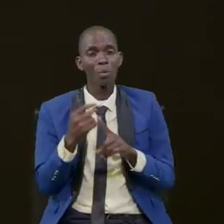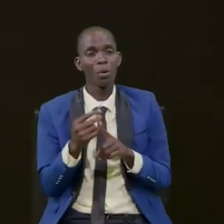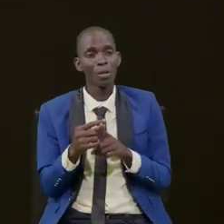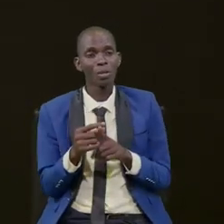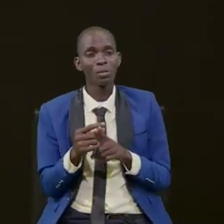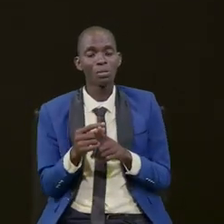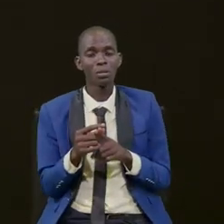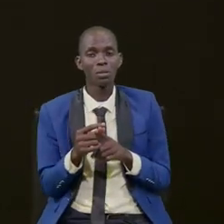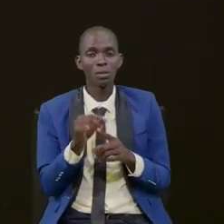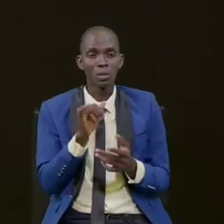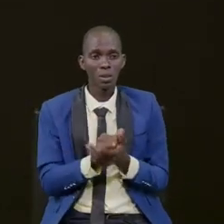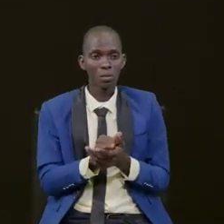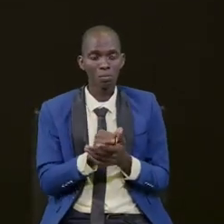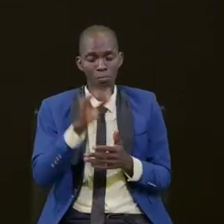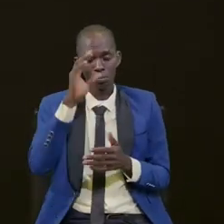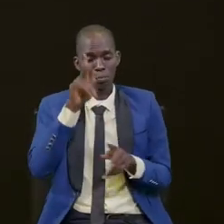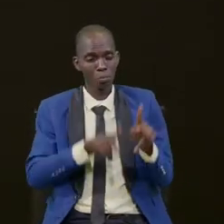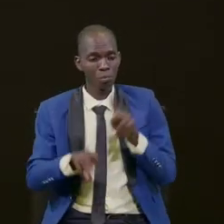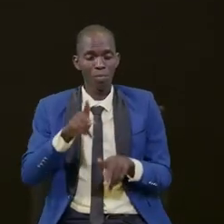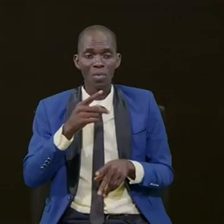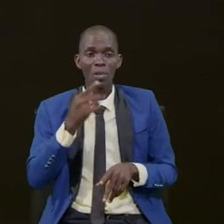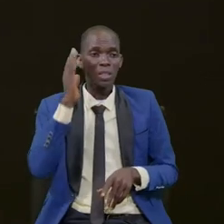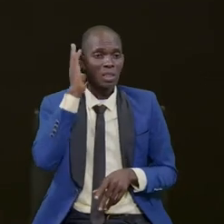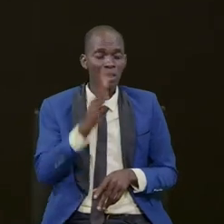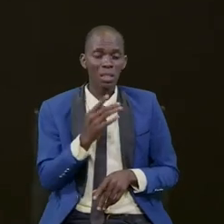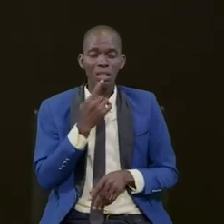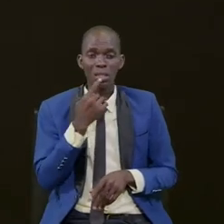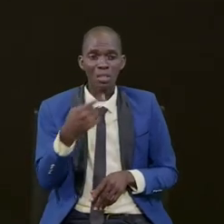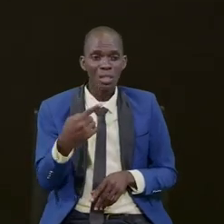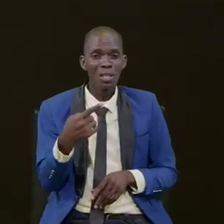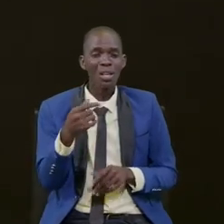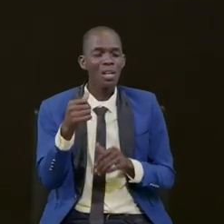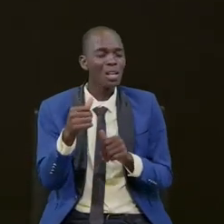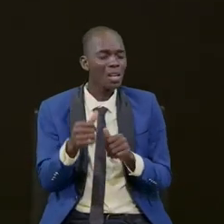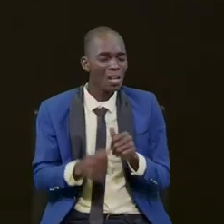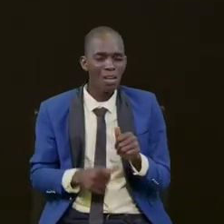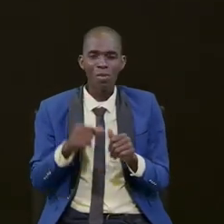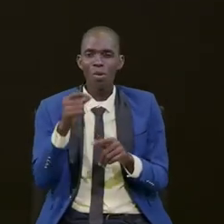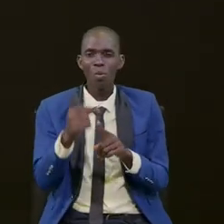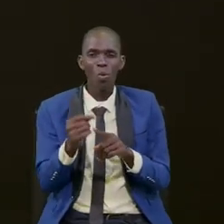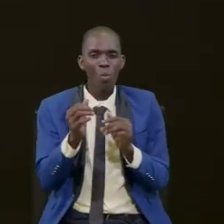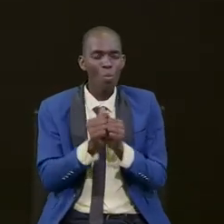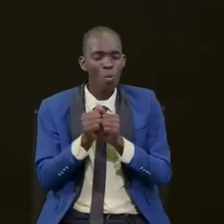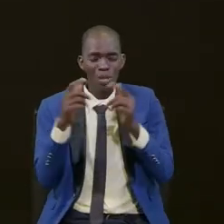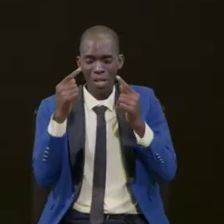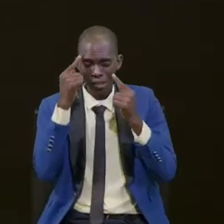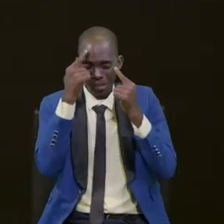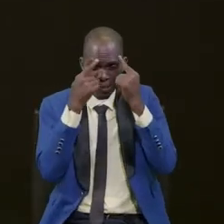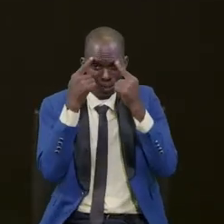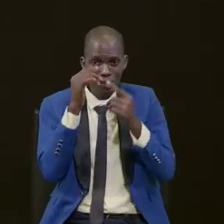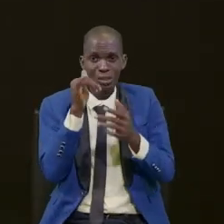hommes rendront compte de toute parole mauvaise